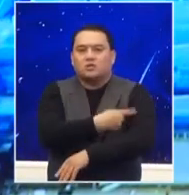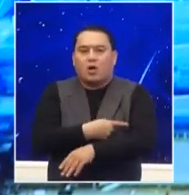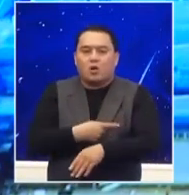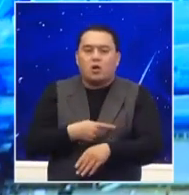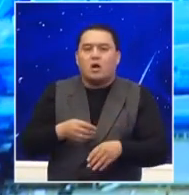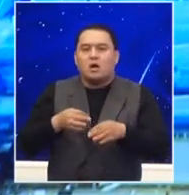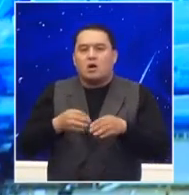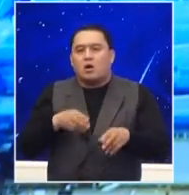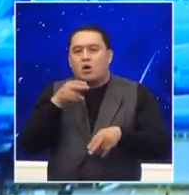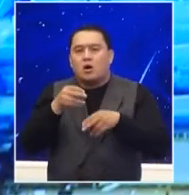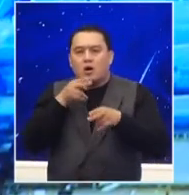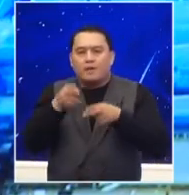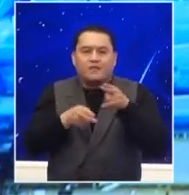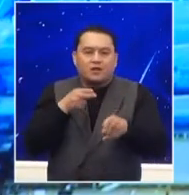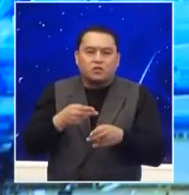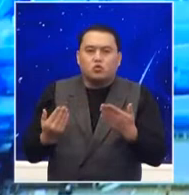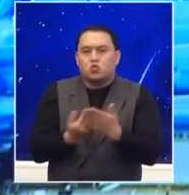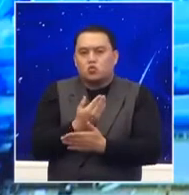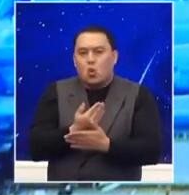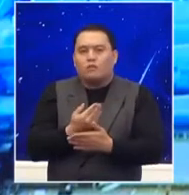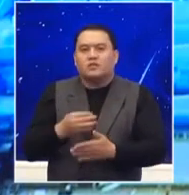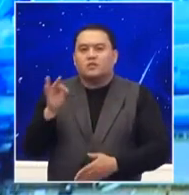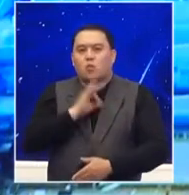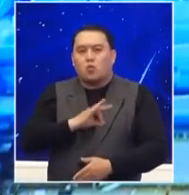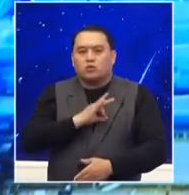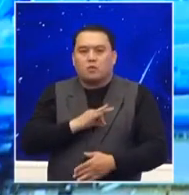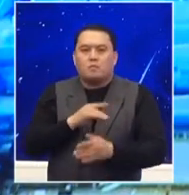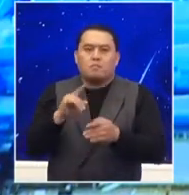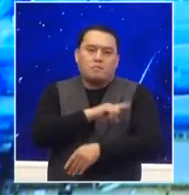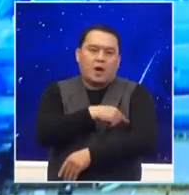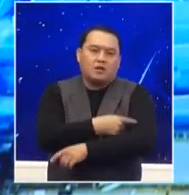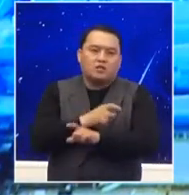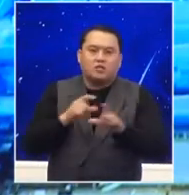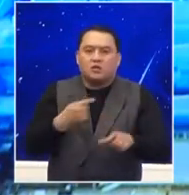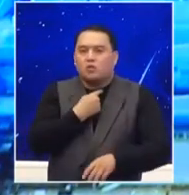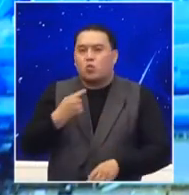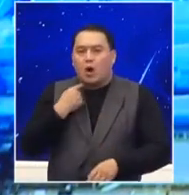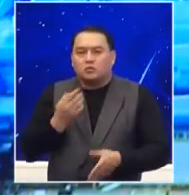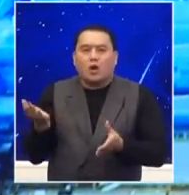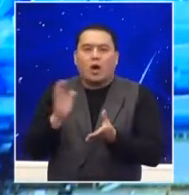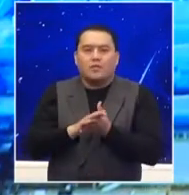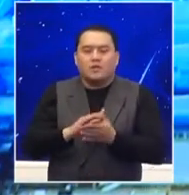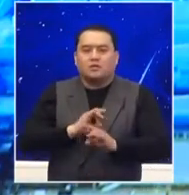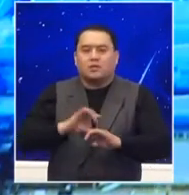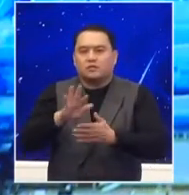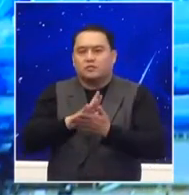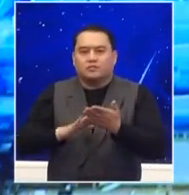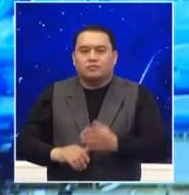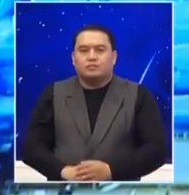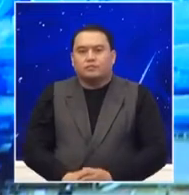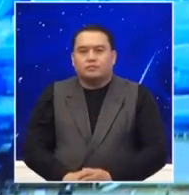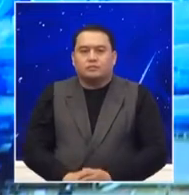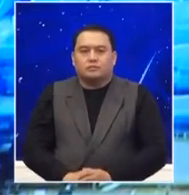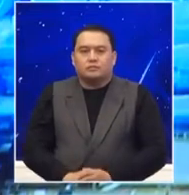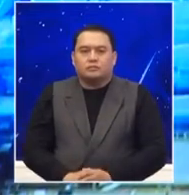медицинскими подходами, применяемыми в современной ортопедии на базе многопрофильной больницы областного центра, ознакомилась и наша съемочная